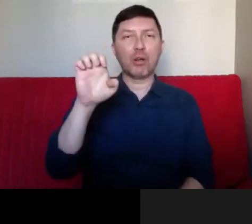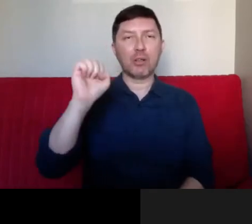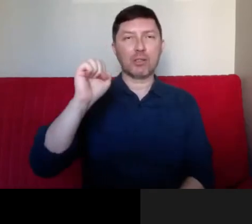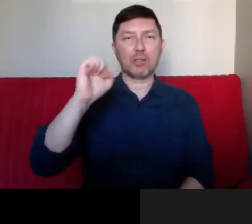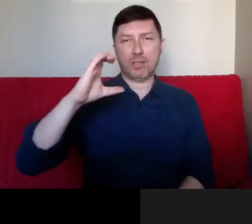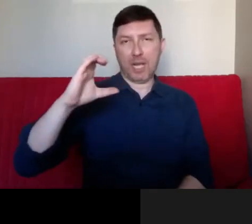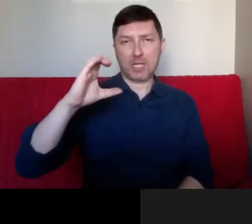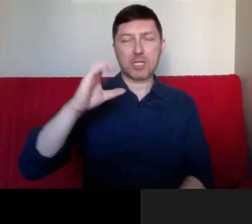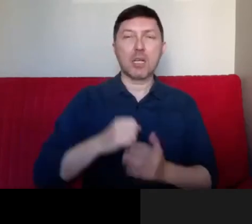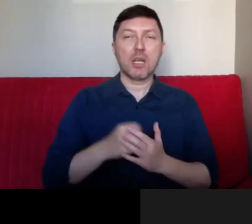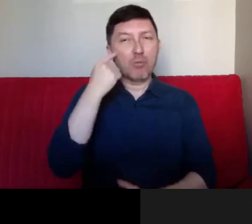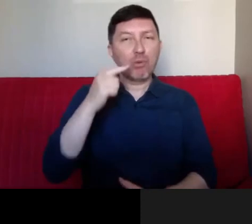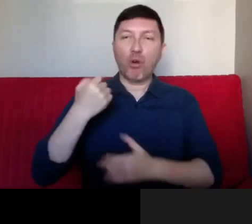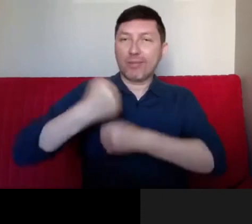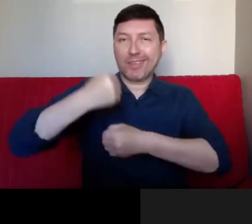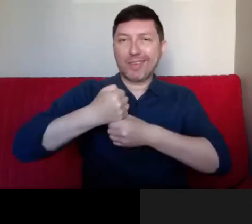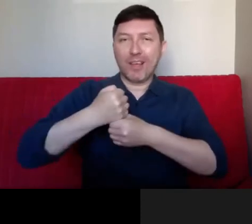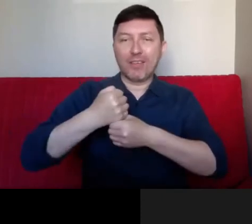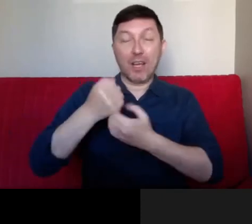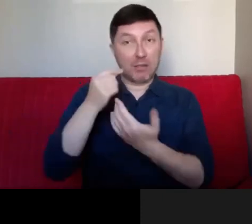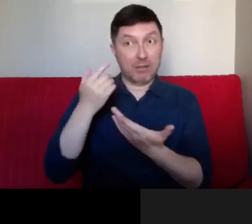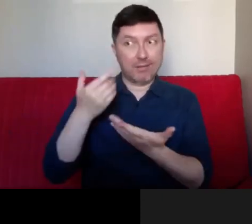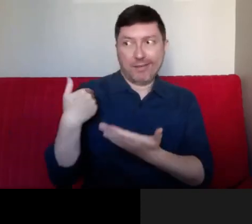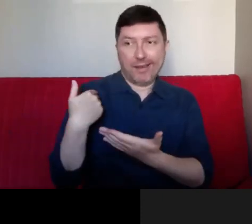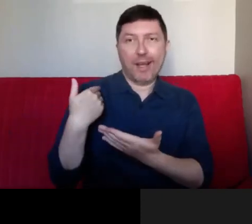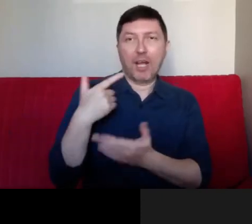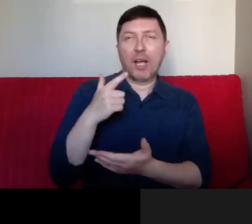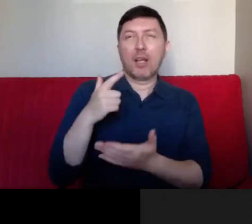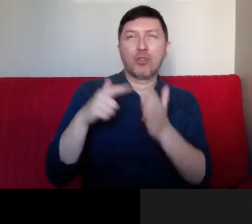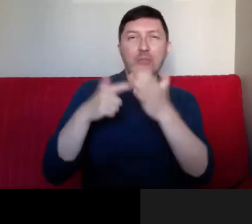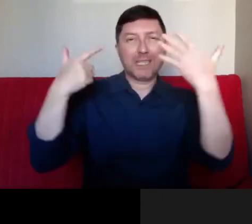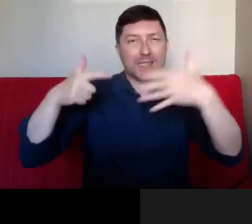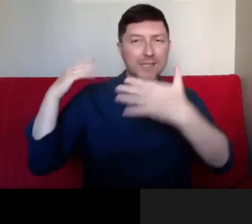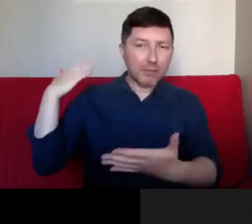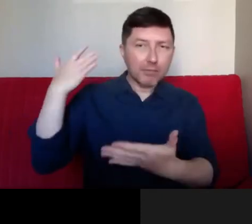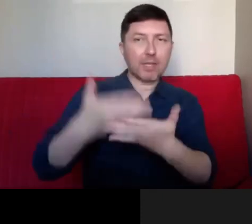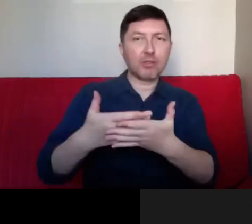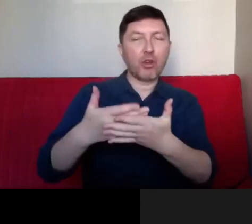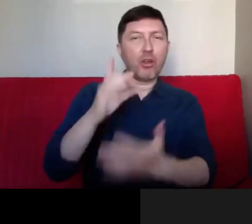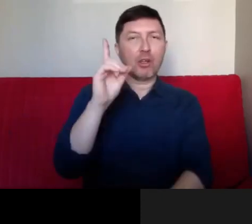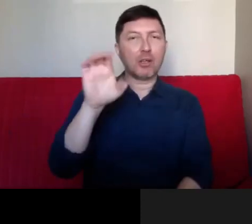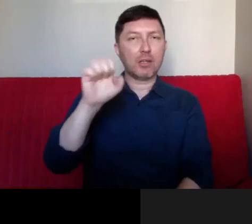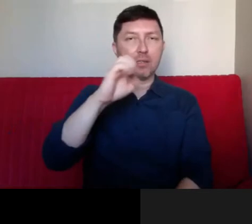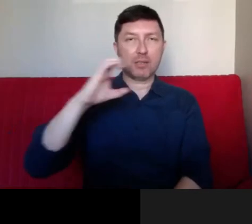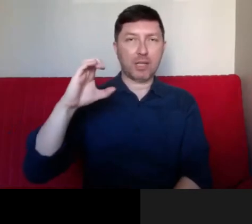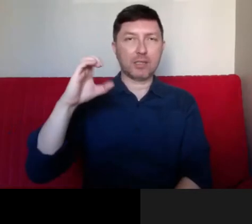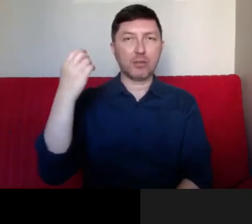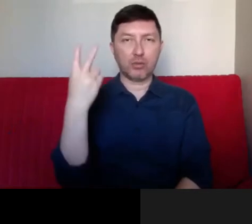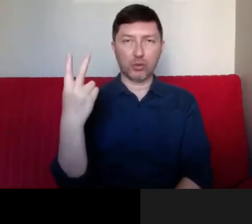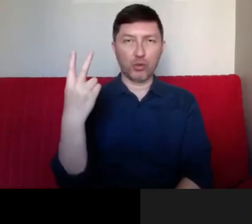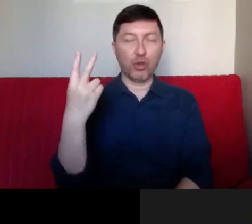travail avec nous sur DESC 2 depuis 2017 Et puis aussi depuis, en